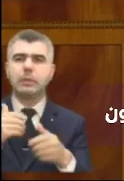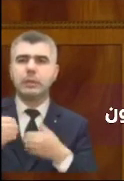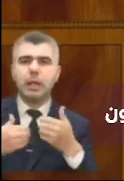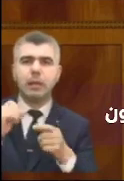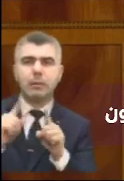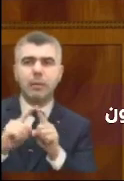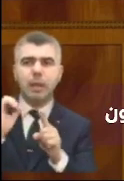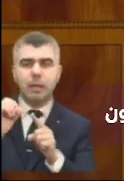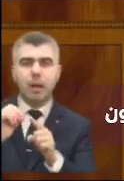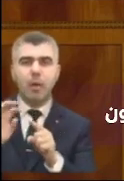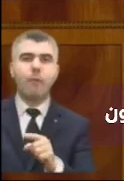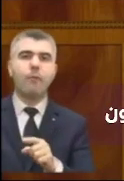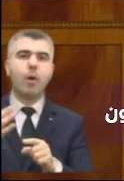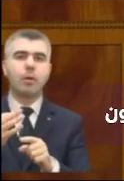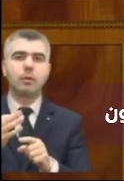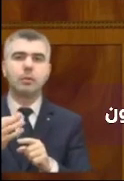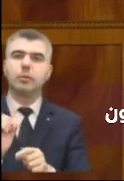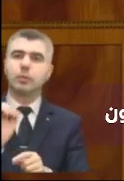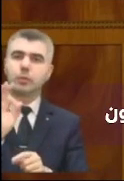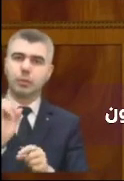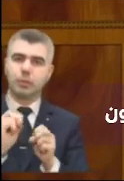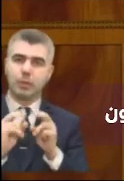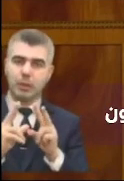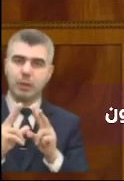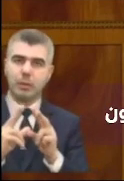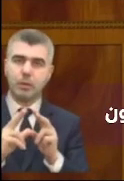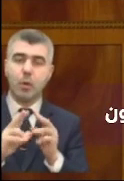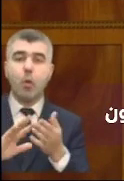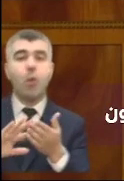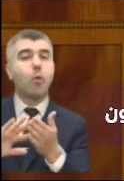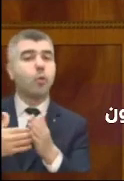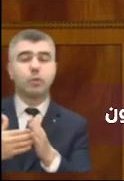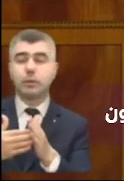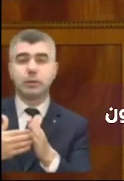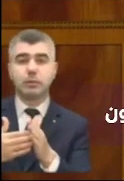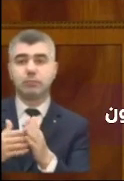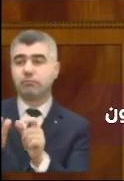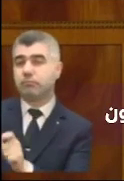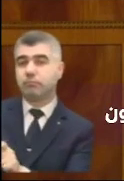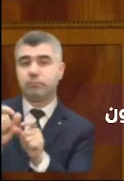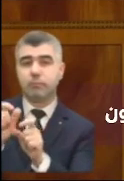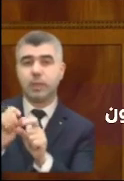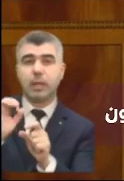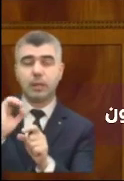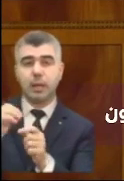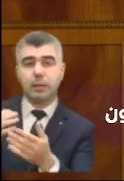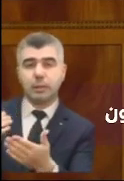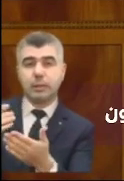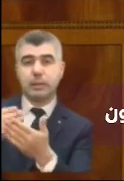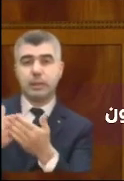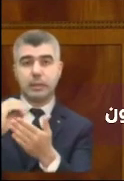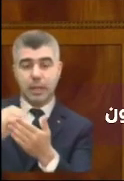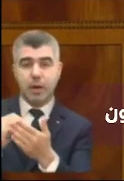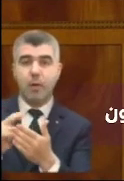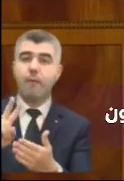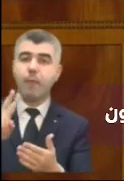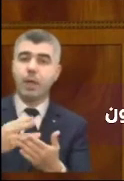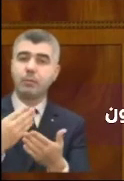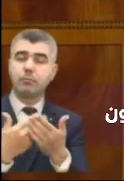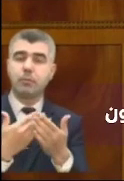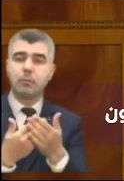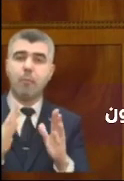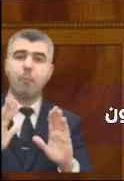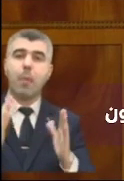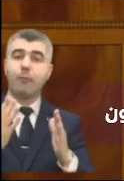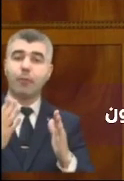وحيث أيضا كل قوات فرنسا الحرة التي التزمت وفي كل مكان كانوا